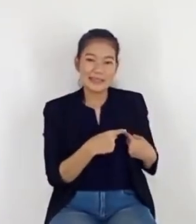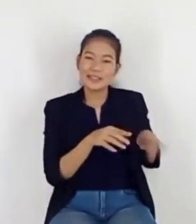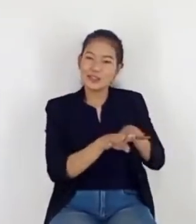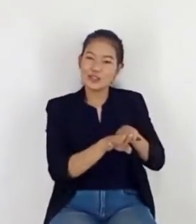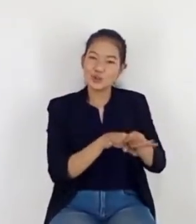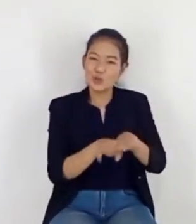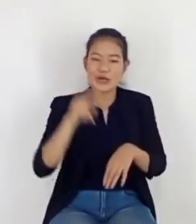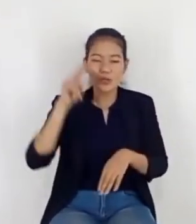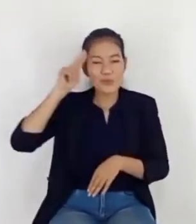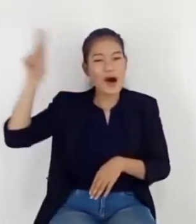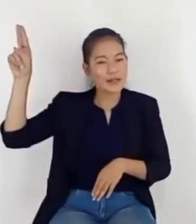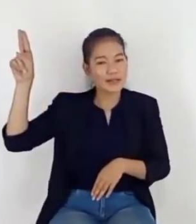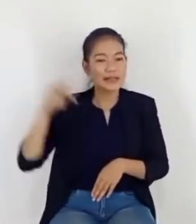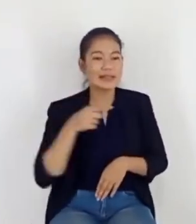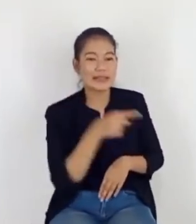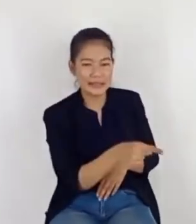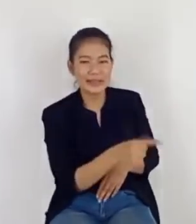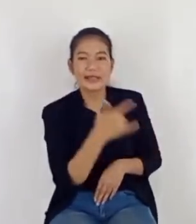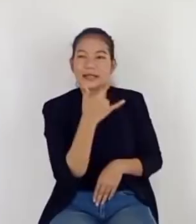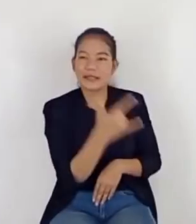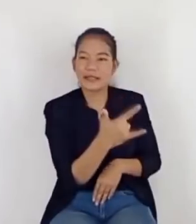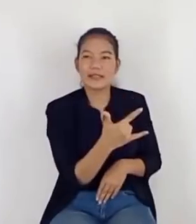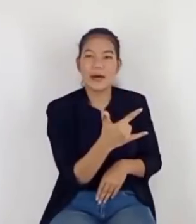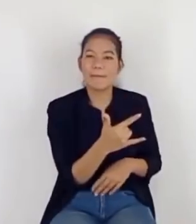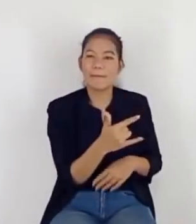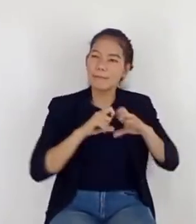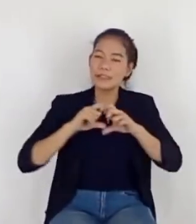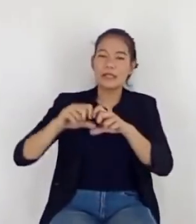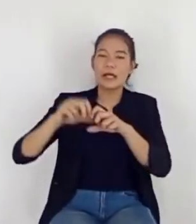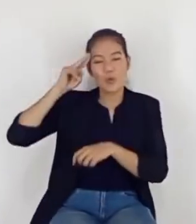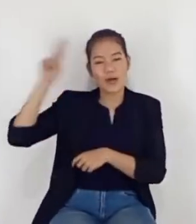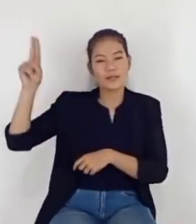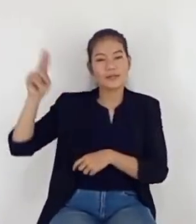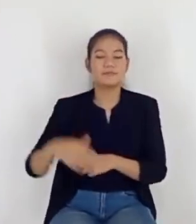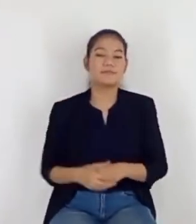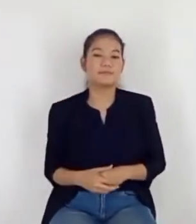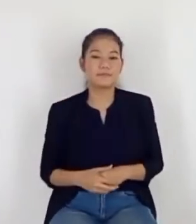Tuhan. Dan dia tetap mencintai Tuhan.